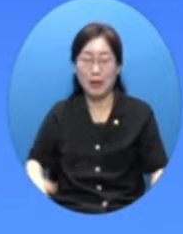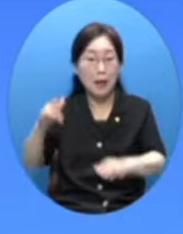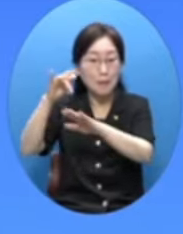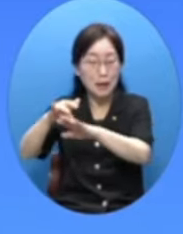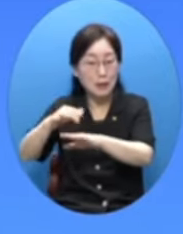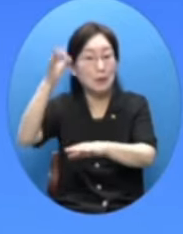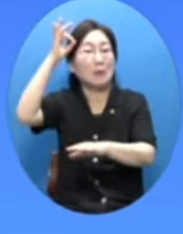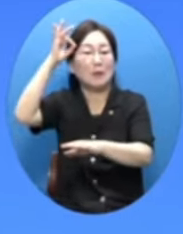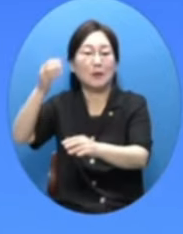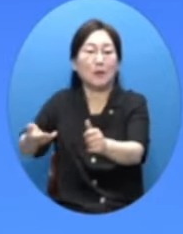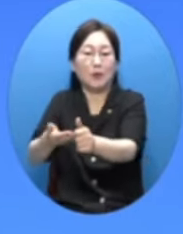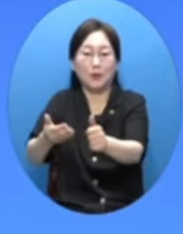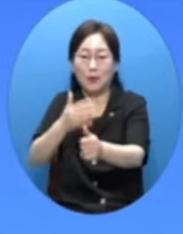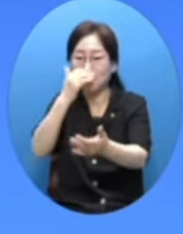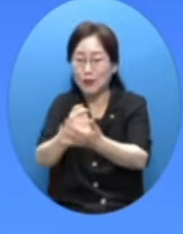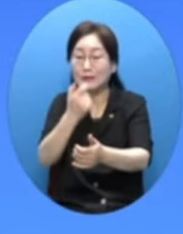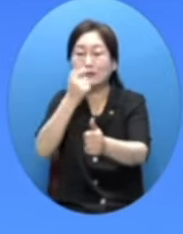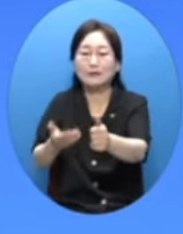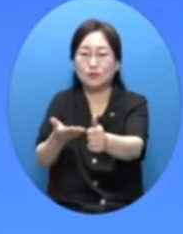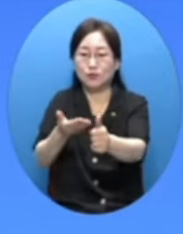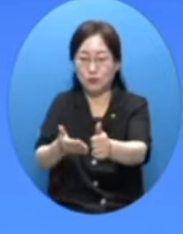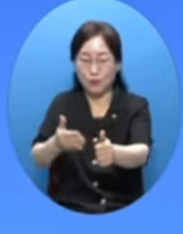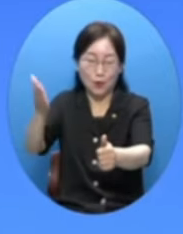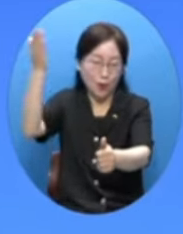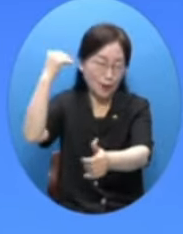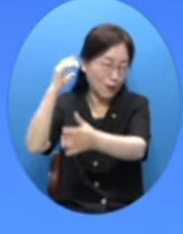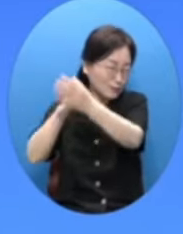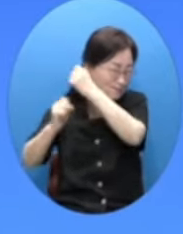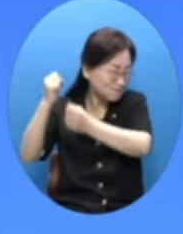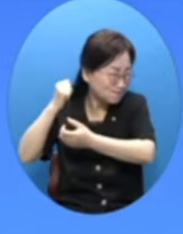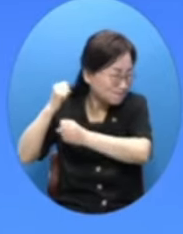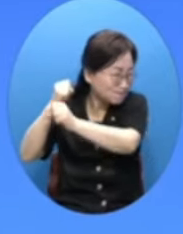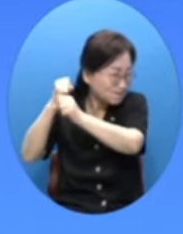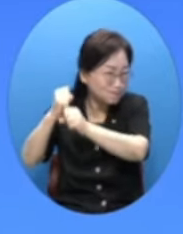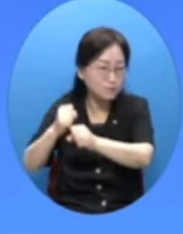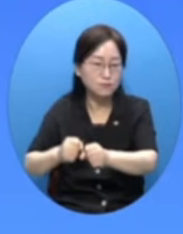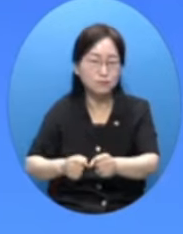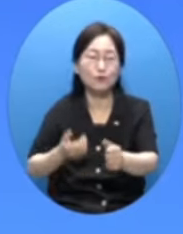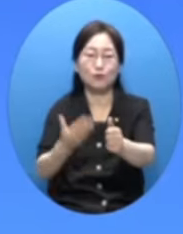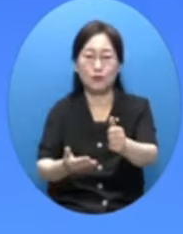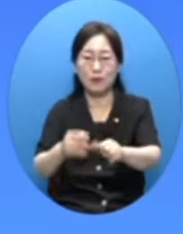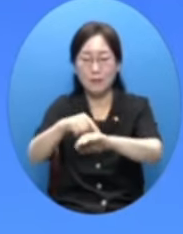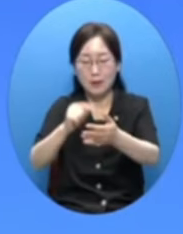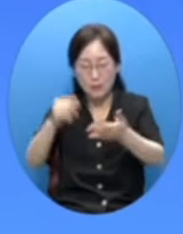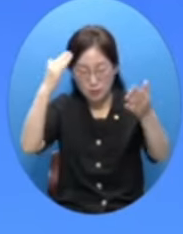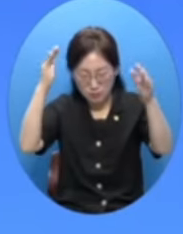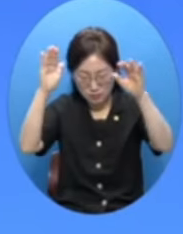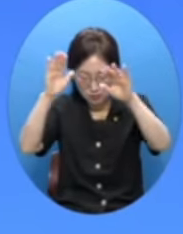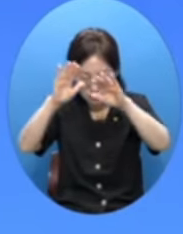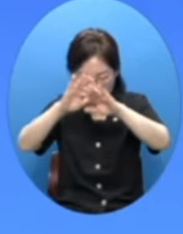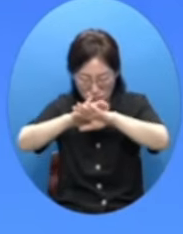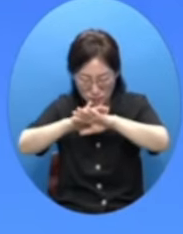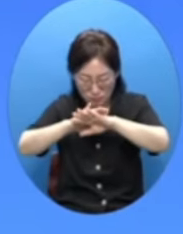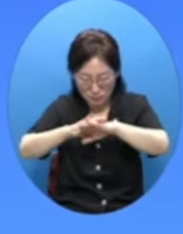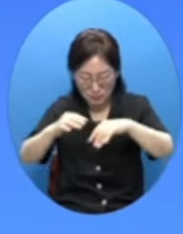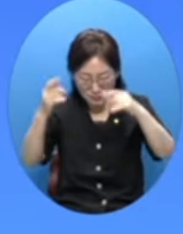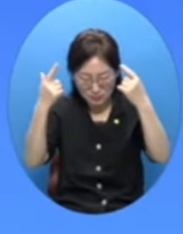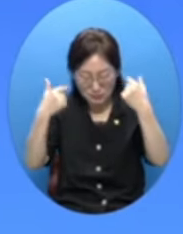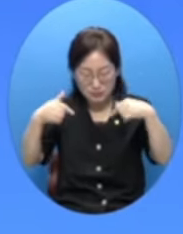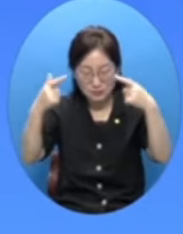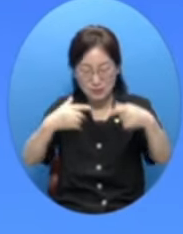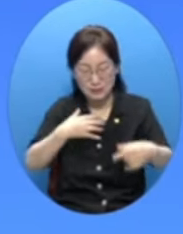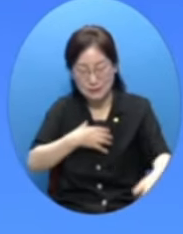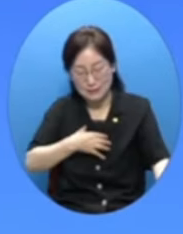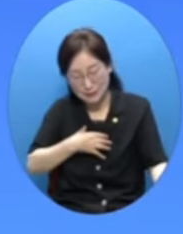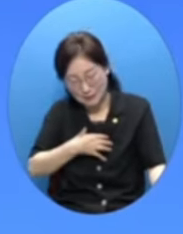기억나게 합니다. 죄책감을 가져주고 과거에 붙잡혀 살게 하고 그래서 마음이 어두워져서 늘 염려